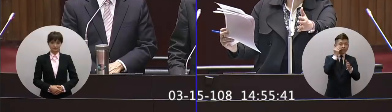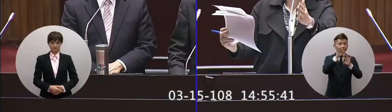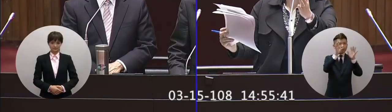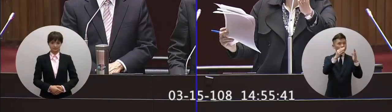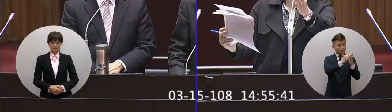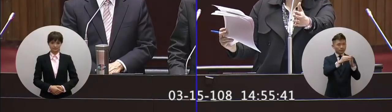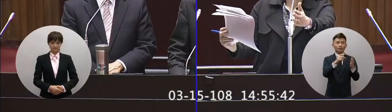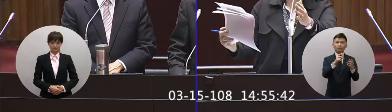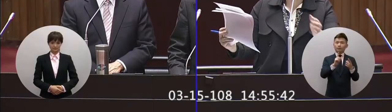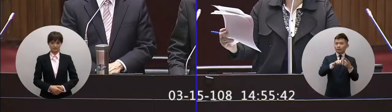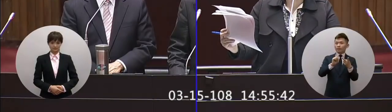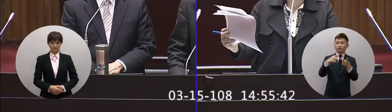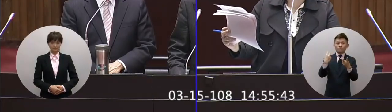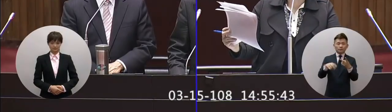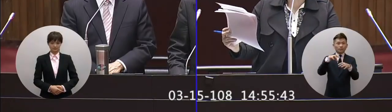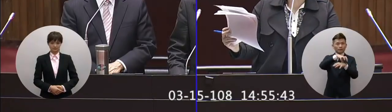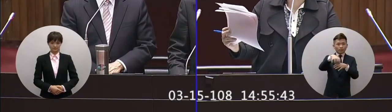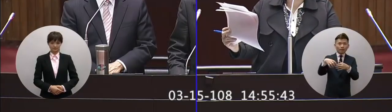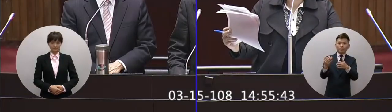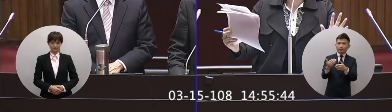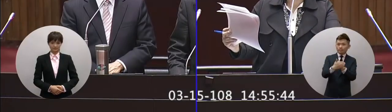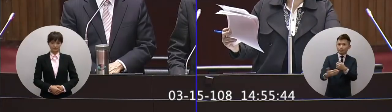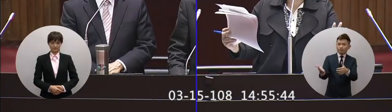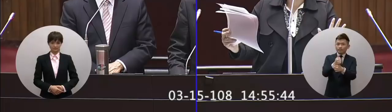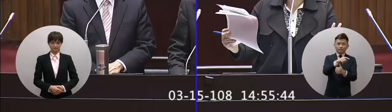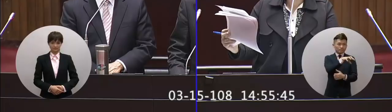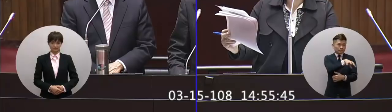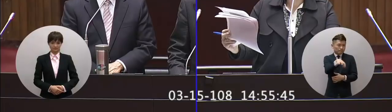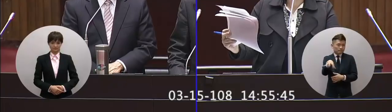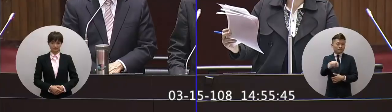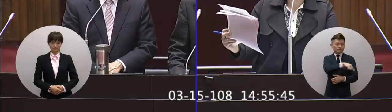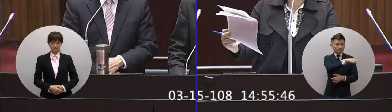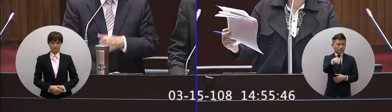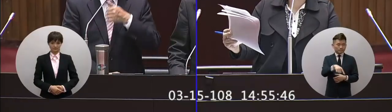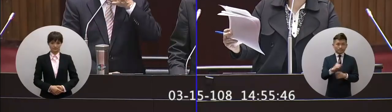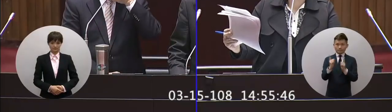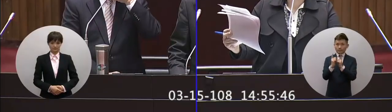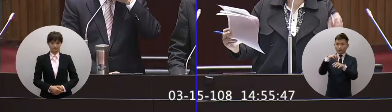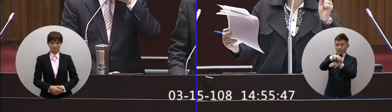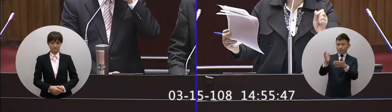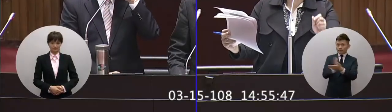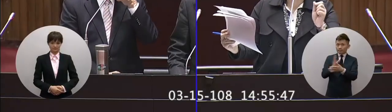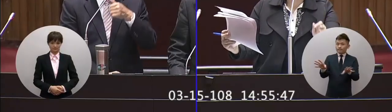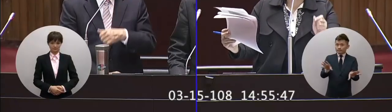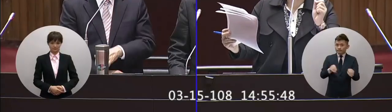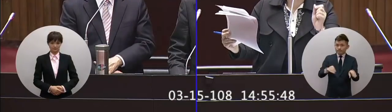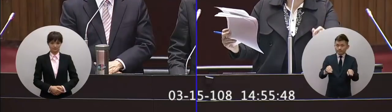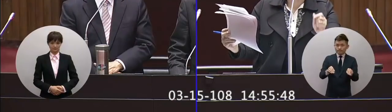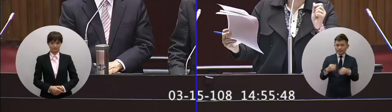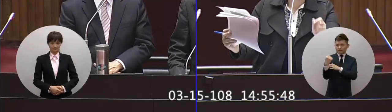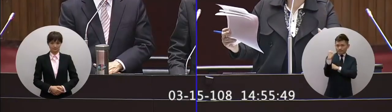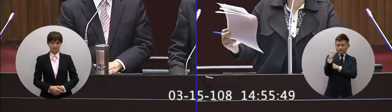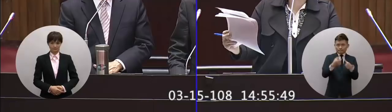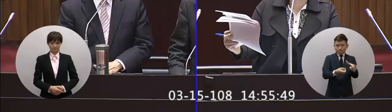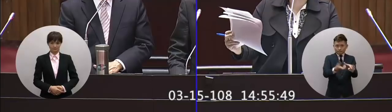或者是有关于这个环保署，都应该对于这个环评资料要有积极